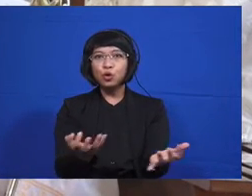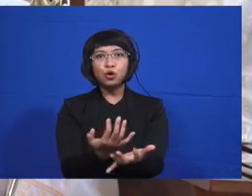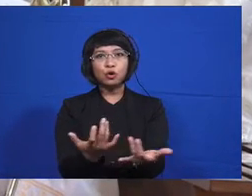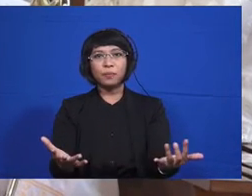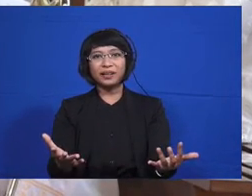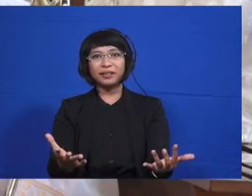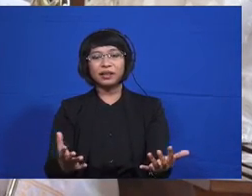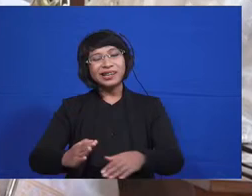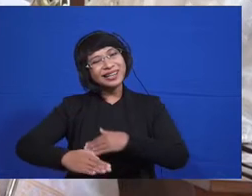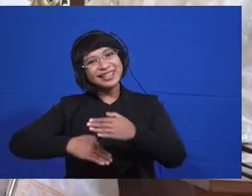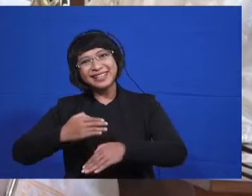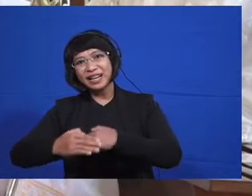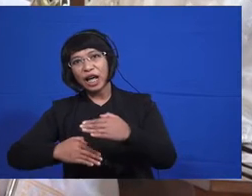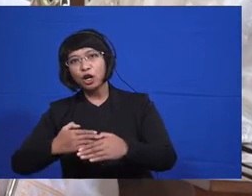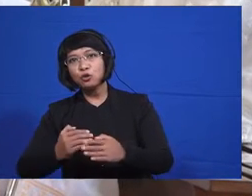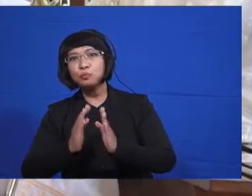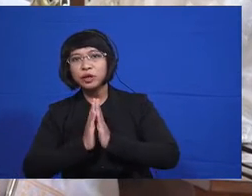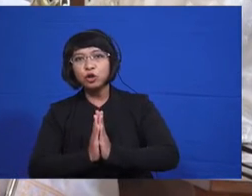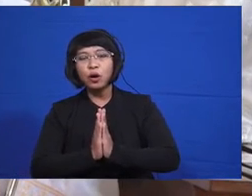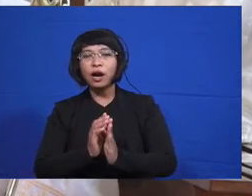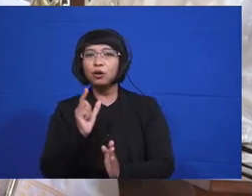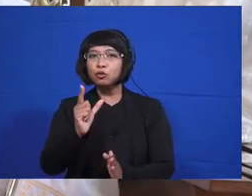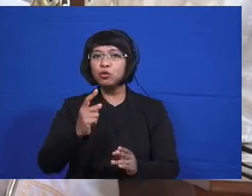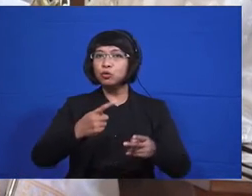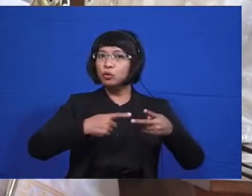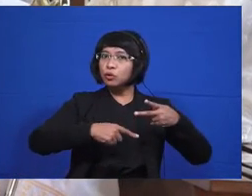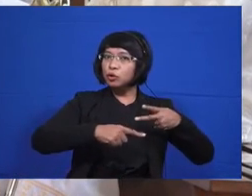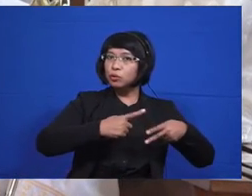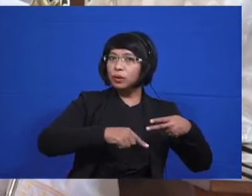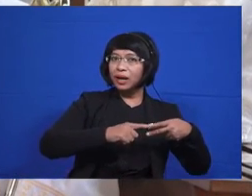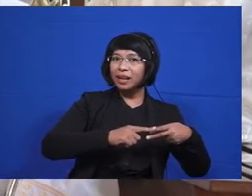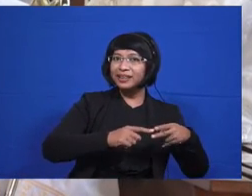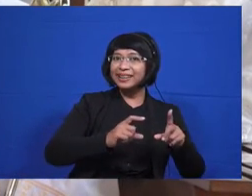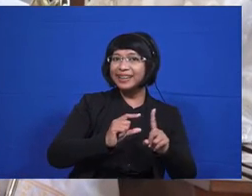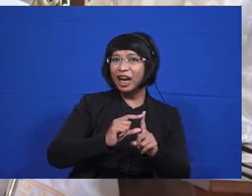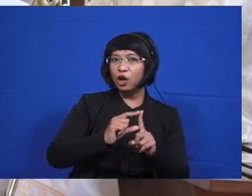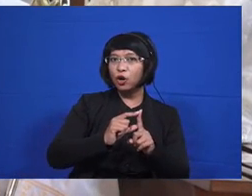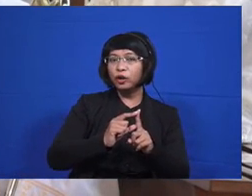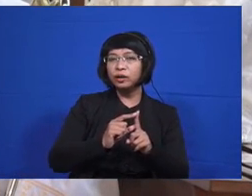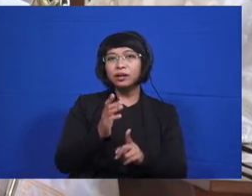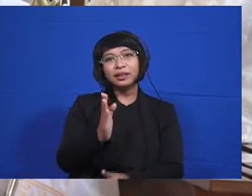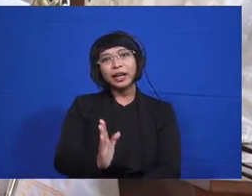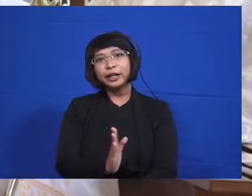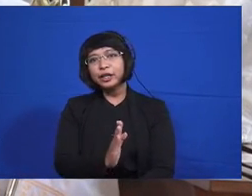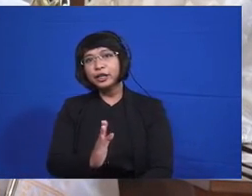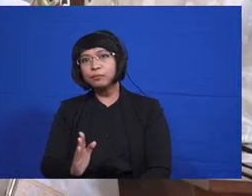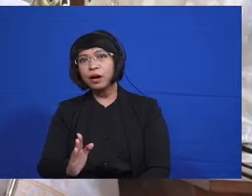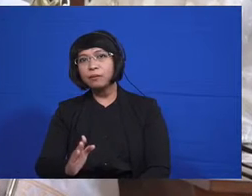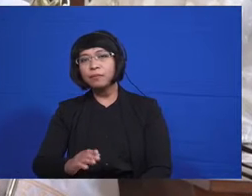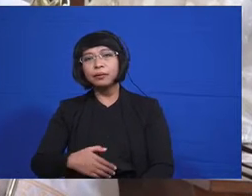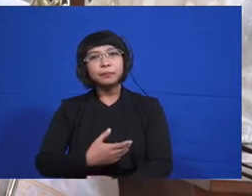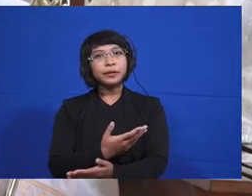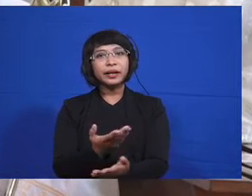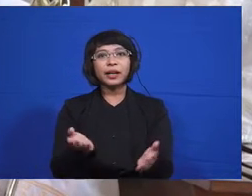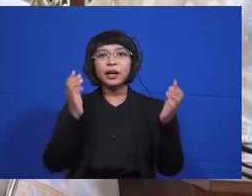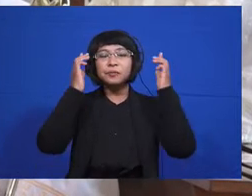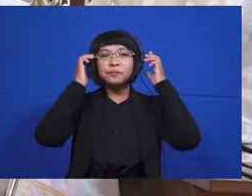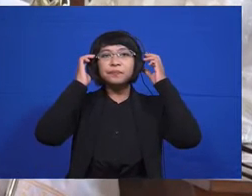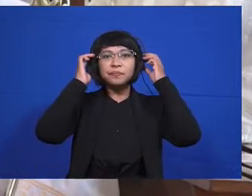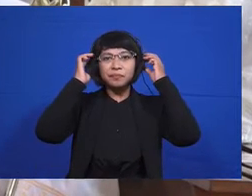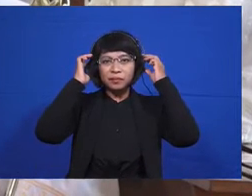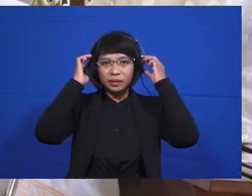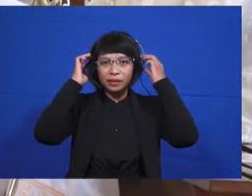berdoa untuk mereka dan para imam, agar mereka semua